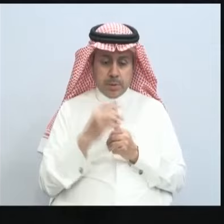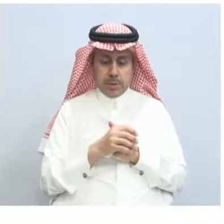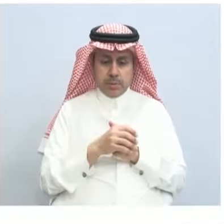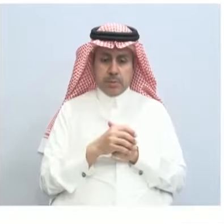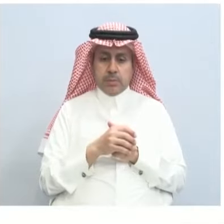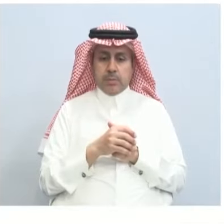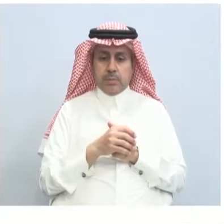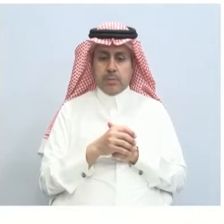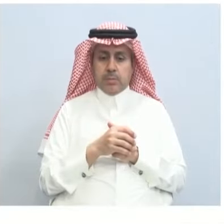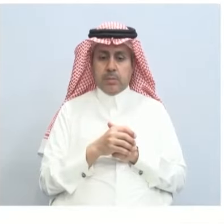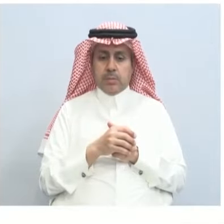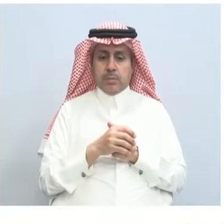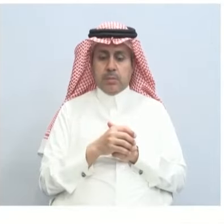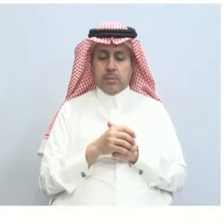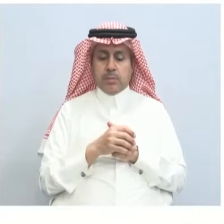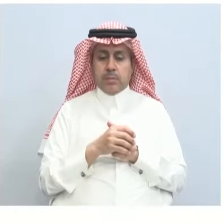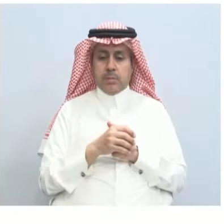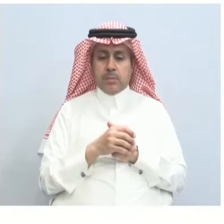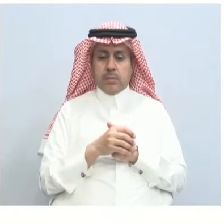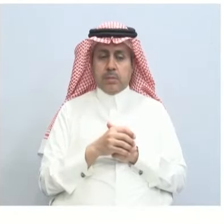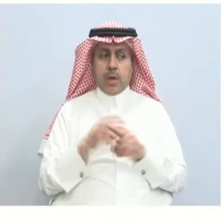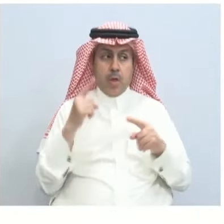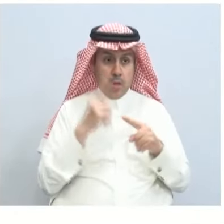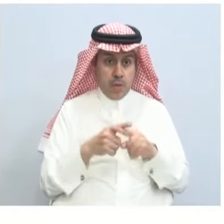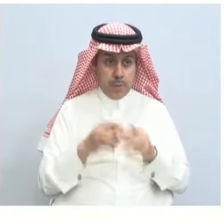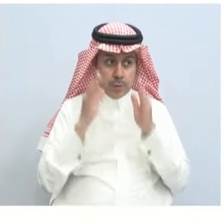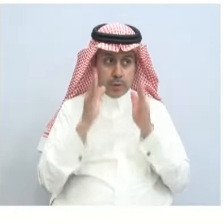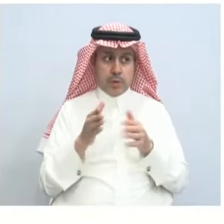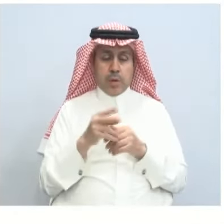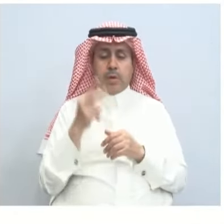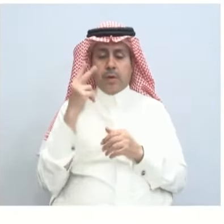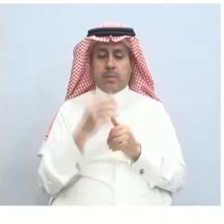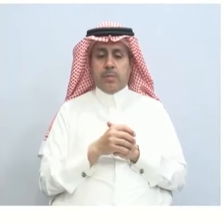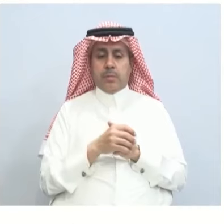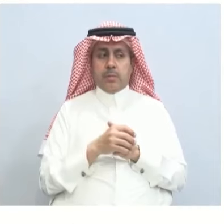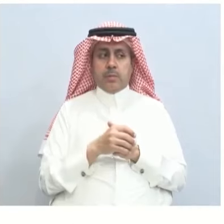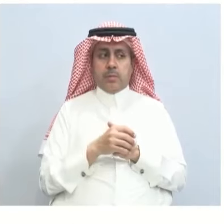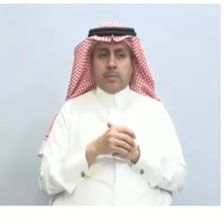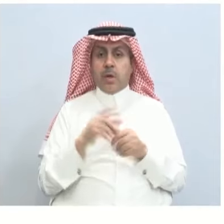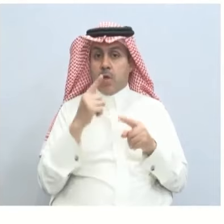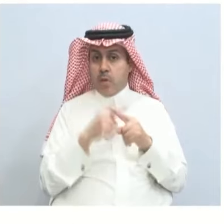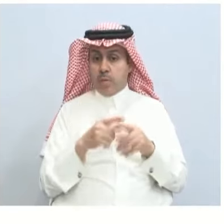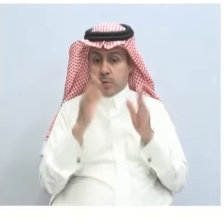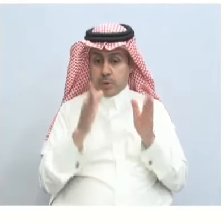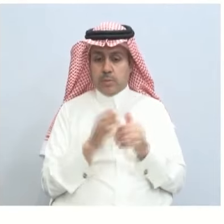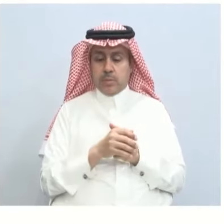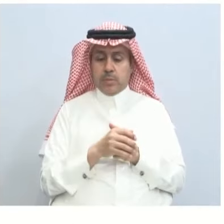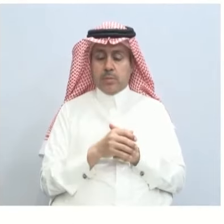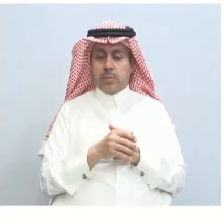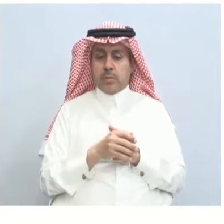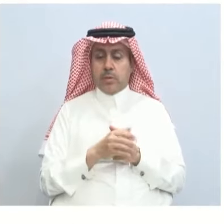15 يلا قاللك اوجد الضرب الاتجاهي للمتجهين يو كروس في كيف نوجد الضرب الاتجاهي قلنا لازم نصنع